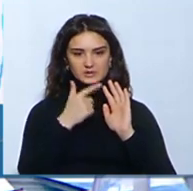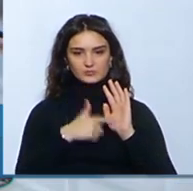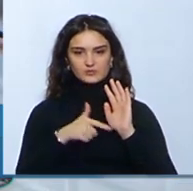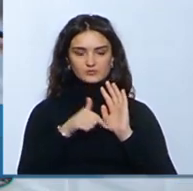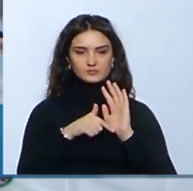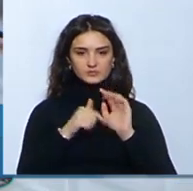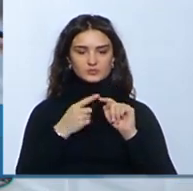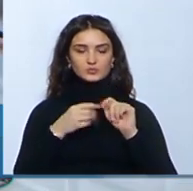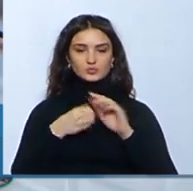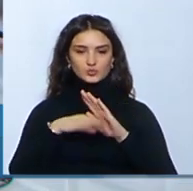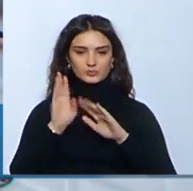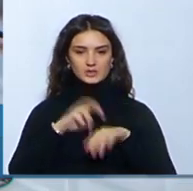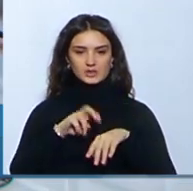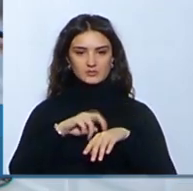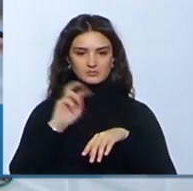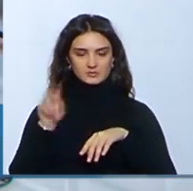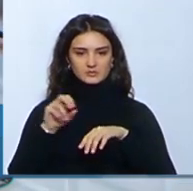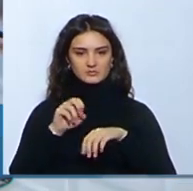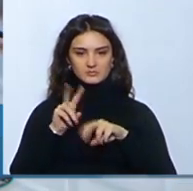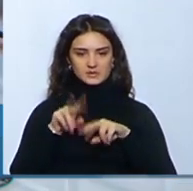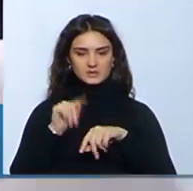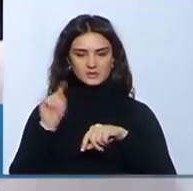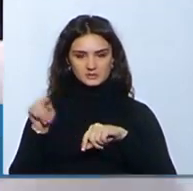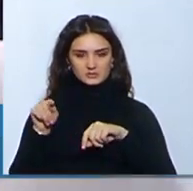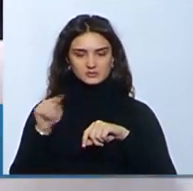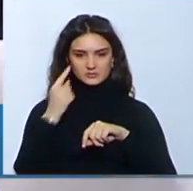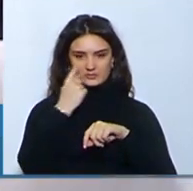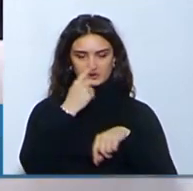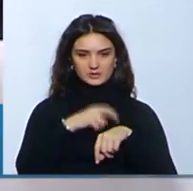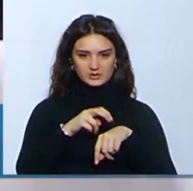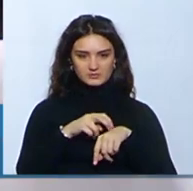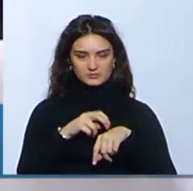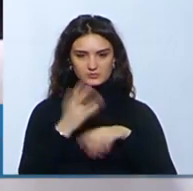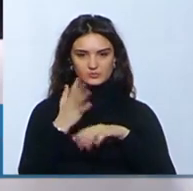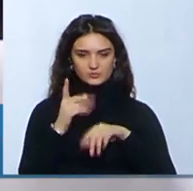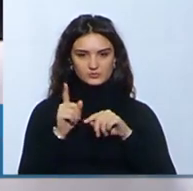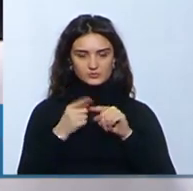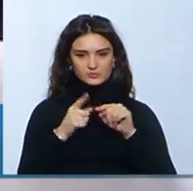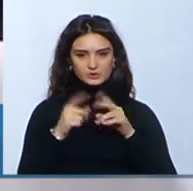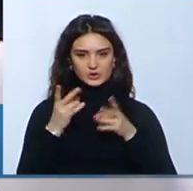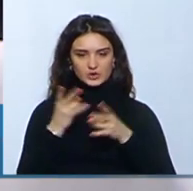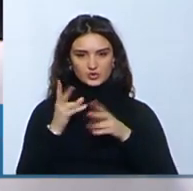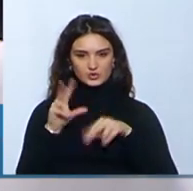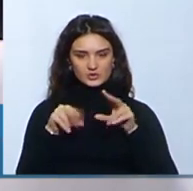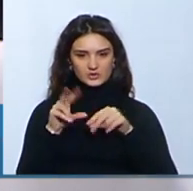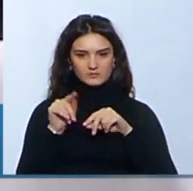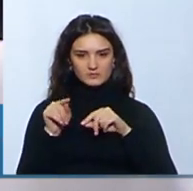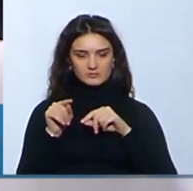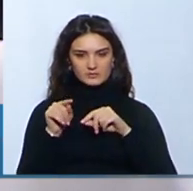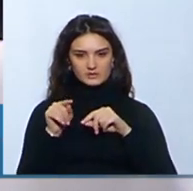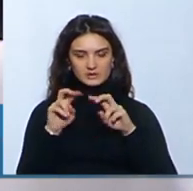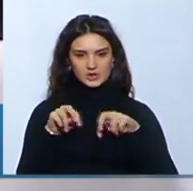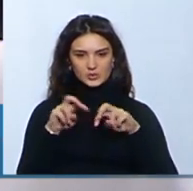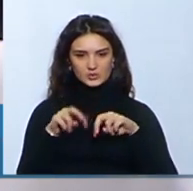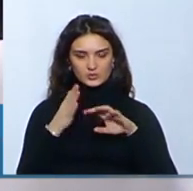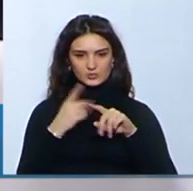მაყურებელი. ამ შემთხვევაში უმჯობესია მიმართოთ სპეციალისტს, ოფთალმოლოგს, ასე ვთქვათ, თუ ჩაითვლება საჭიროდ მოხდება ანუ